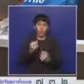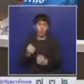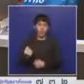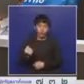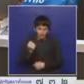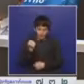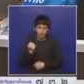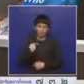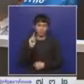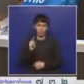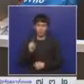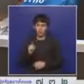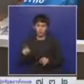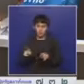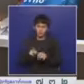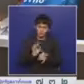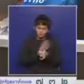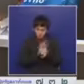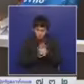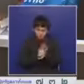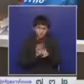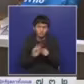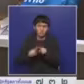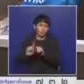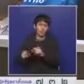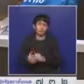ละมุนละม่อมกับม็อบ